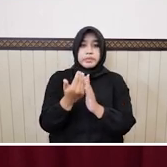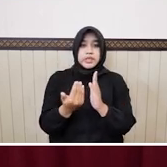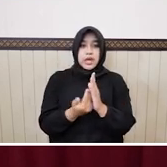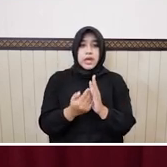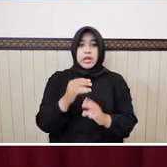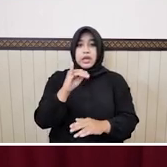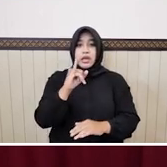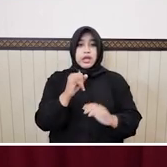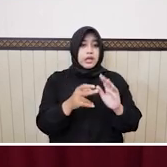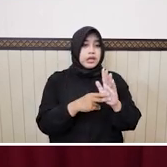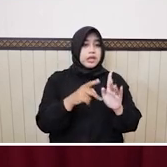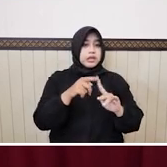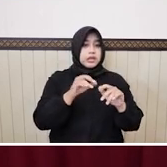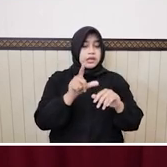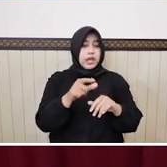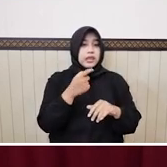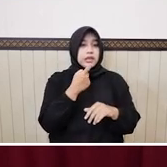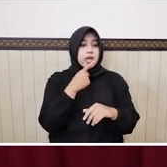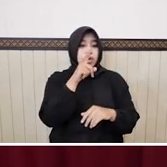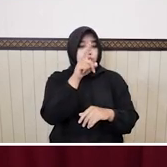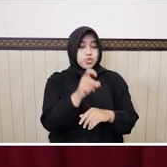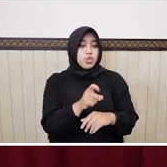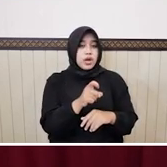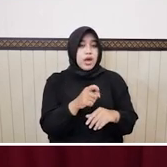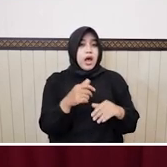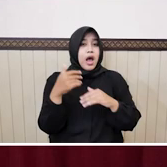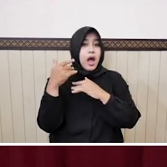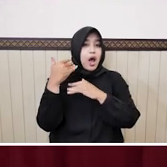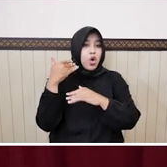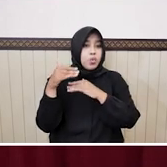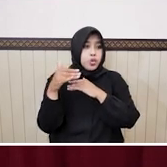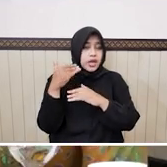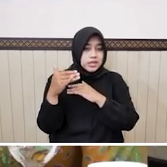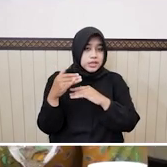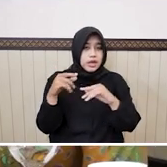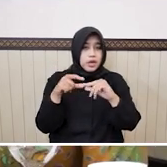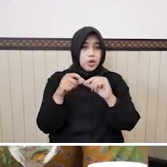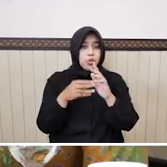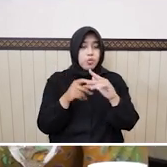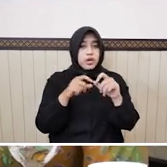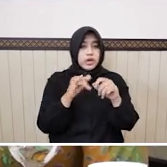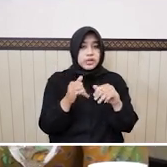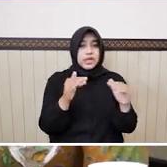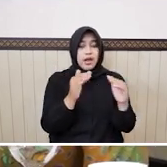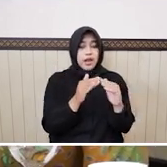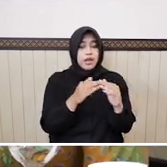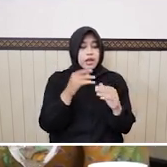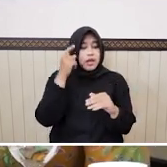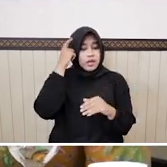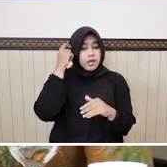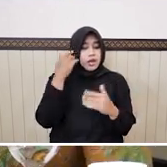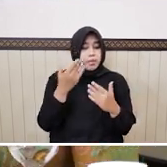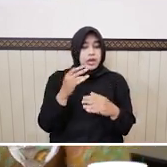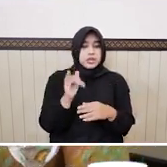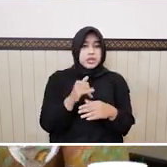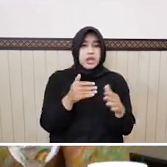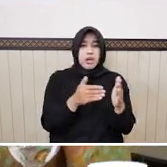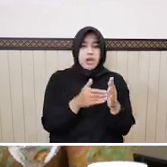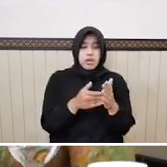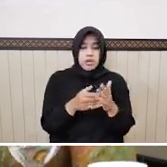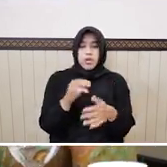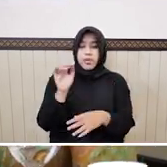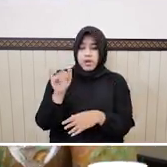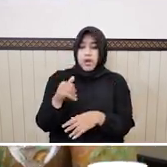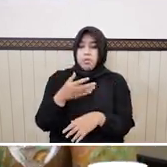internal terkait dengan pembunuhan akomodasi yang layak Hai kira-kira apa Bu jadi iya semacam kendala Omas